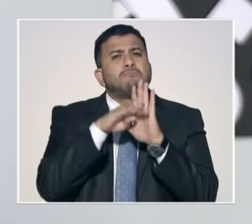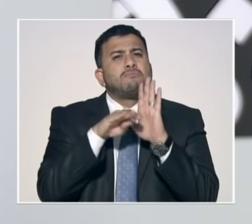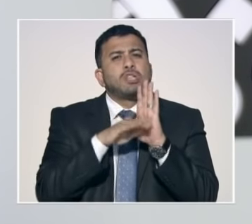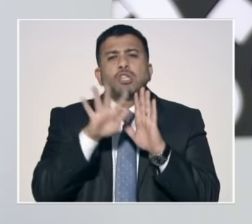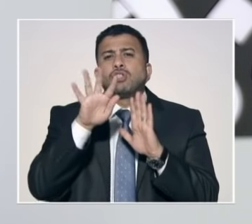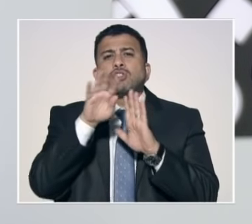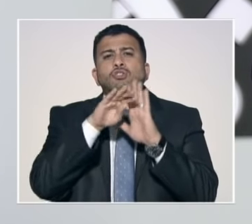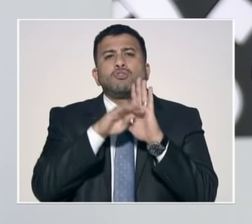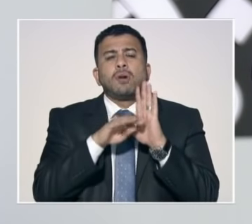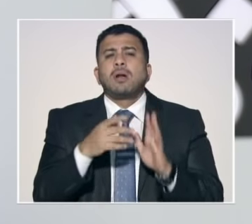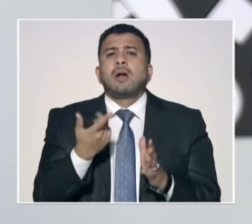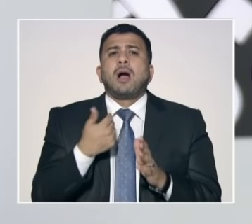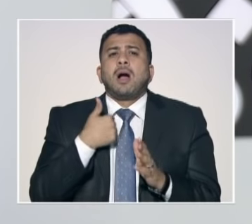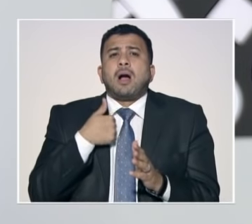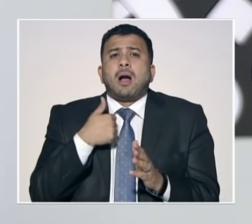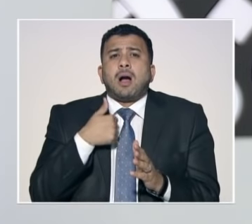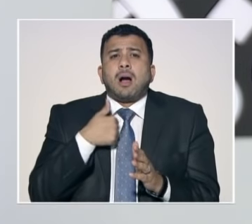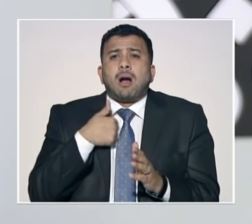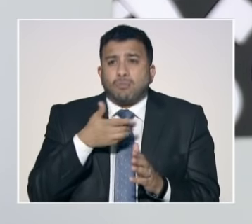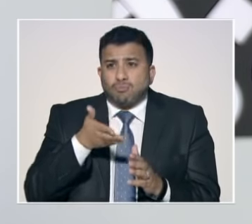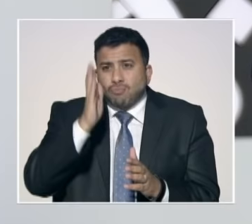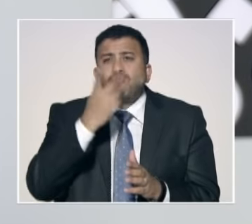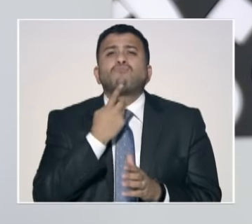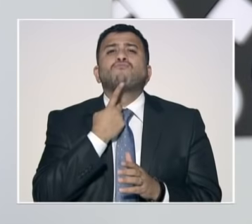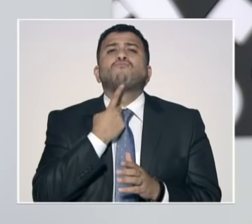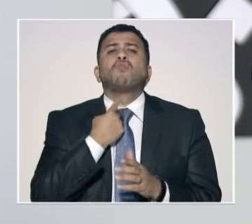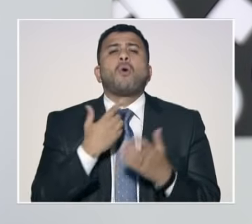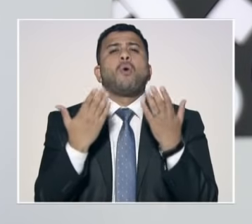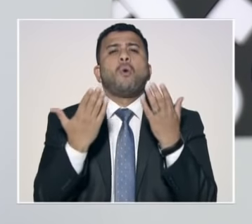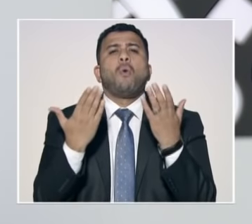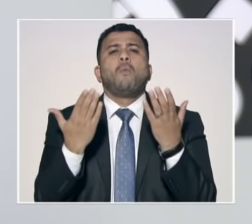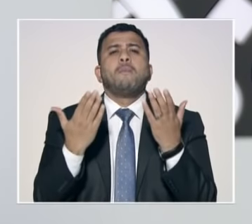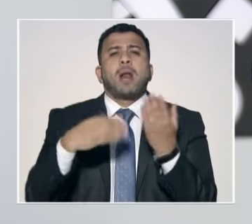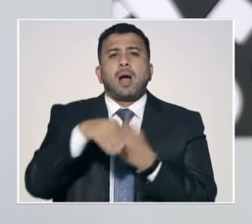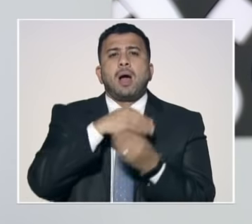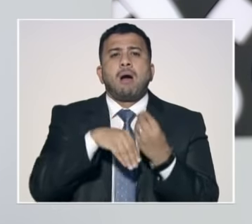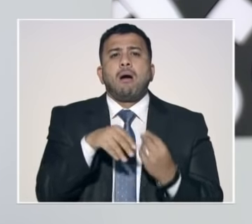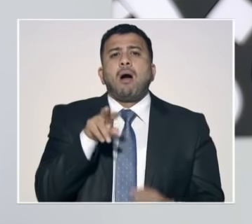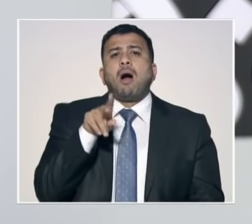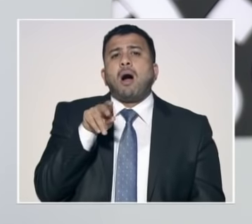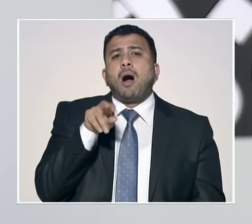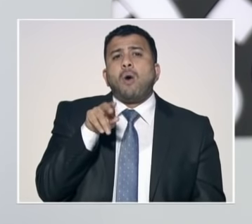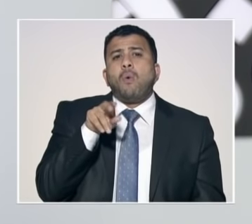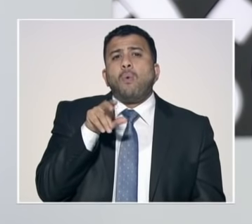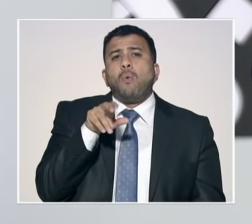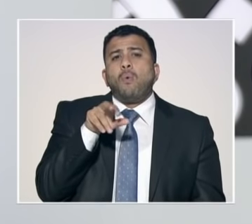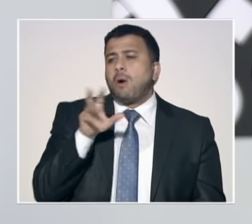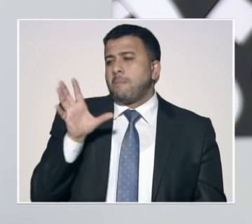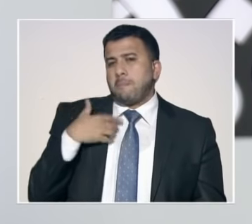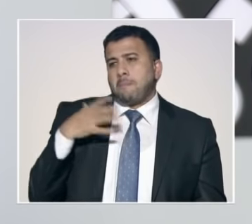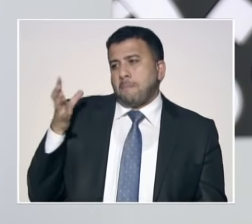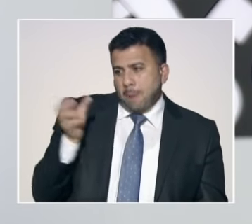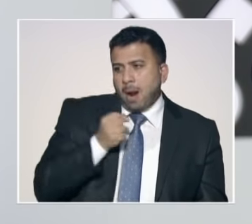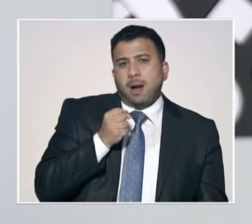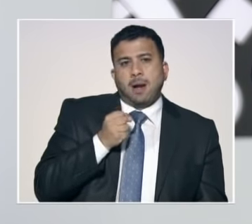ناوي تروح العمرة وأخوها هو المحرم، تقول ممكن أعطيه من هذا المال. حنان الله يرضى عليك ويبارك فيك،